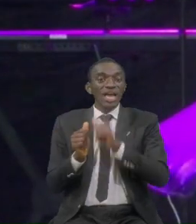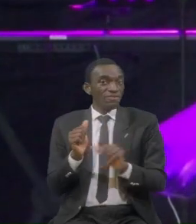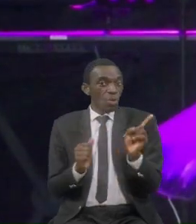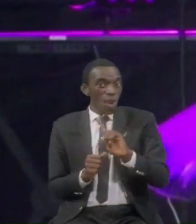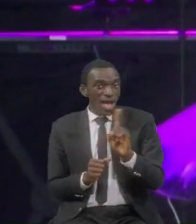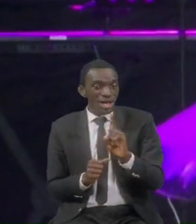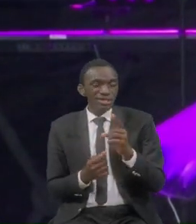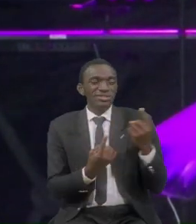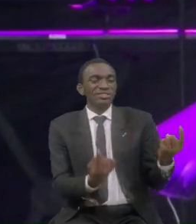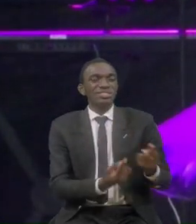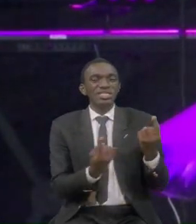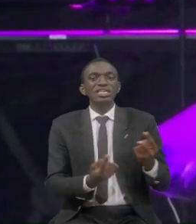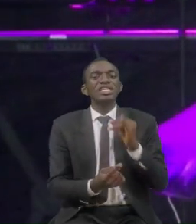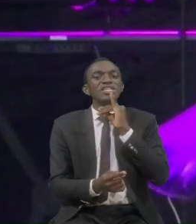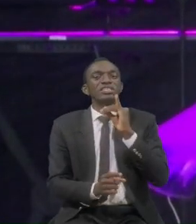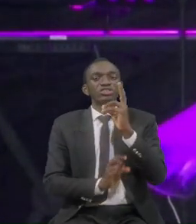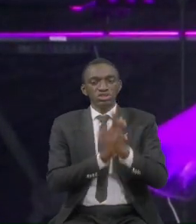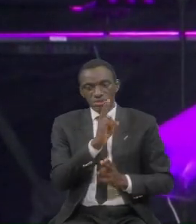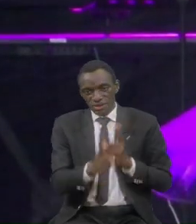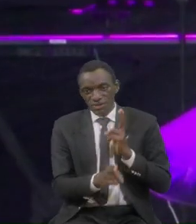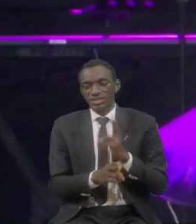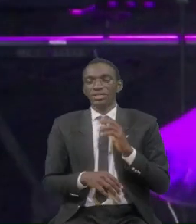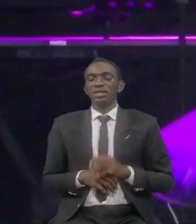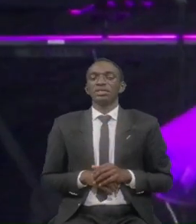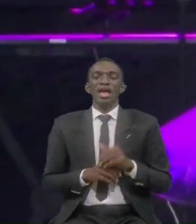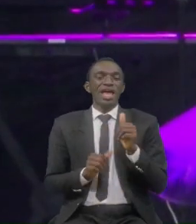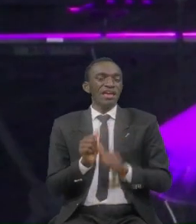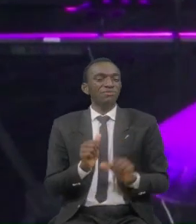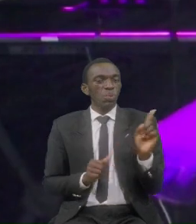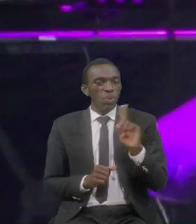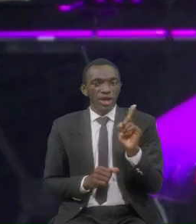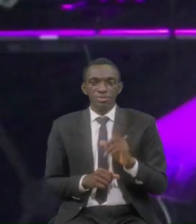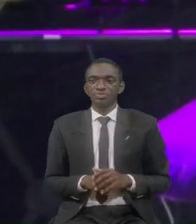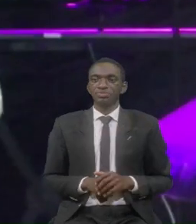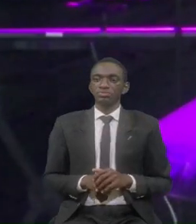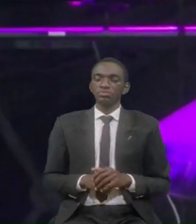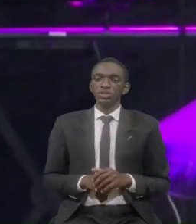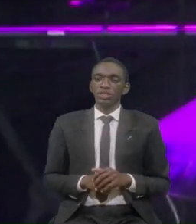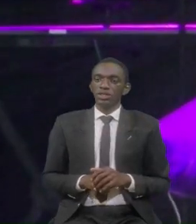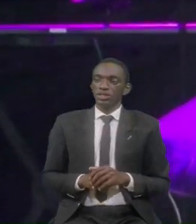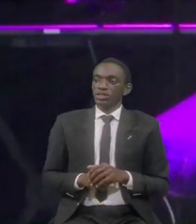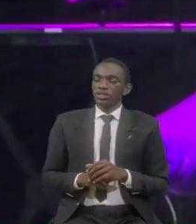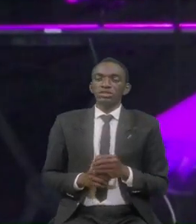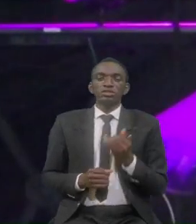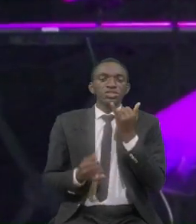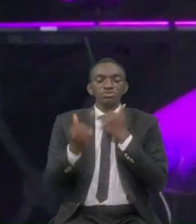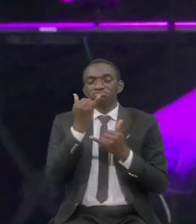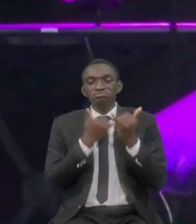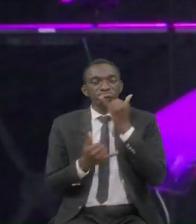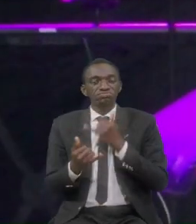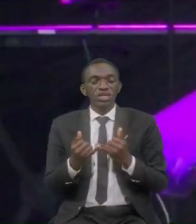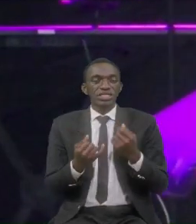nga ang hangin na sa tibuok kalibutan, ang sala lukpunpun niyang. Transgression is universal. Ang